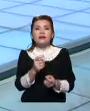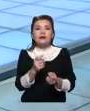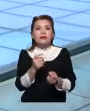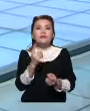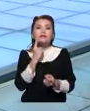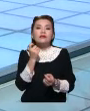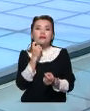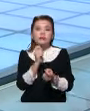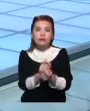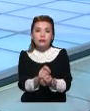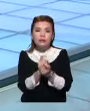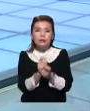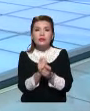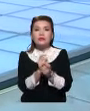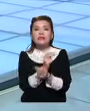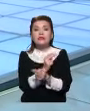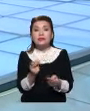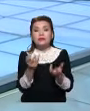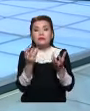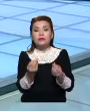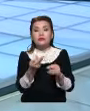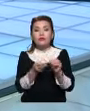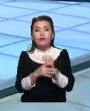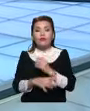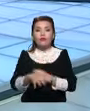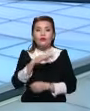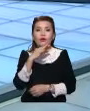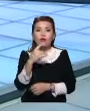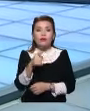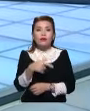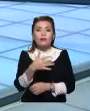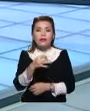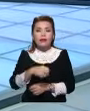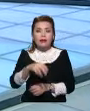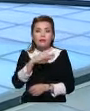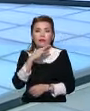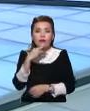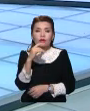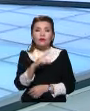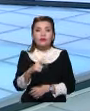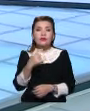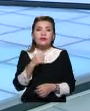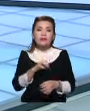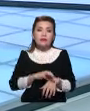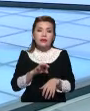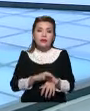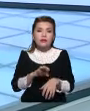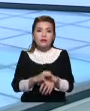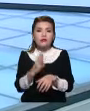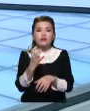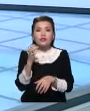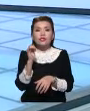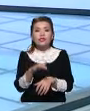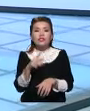отмечают сегодня во всем мире. По статистике, этим заболеванием страдают более 500 000 жителей планеты. В Казахстане насчитывается около 400